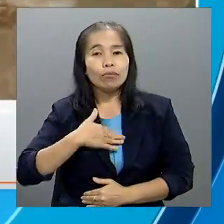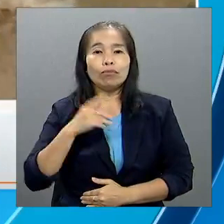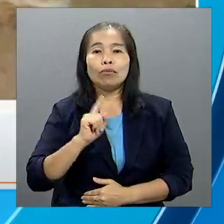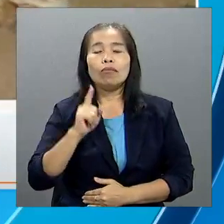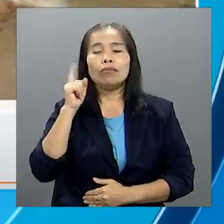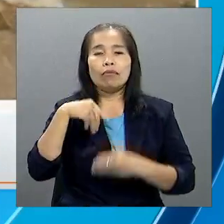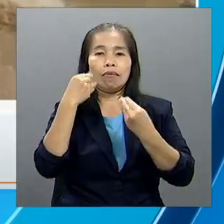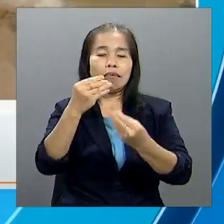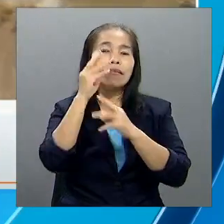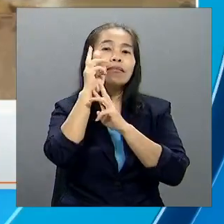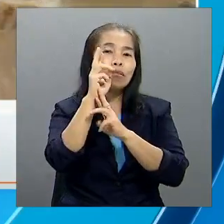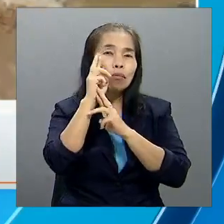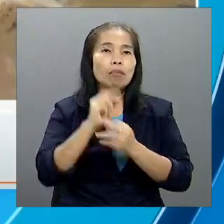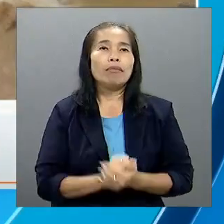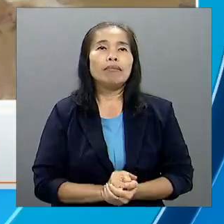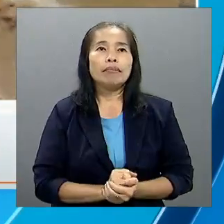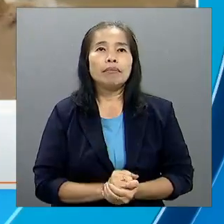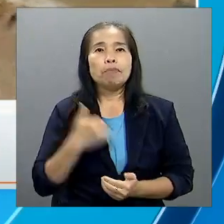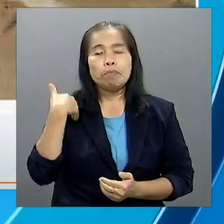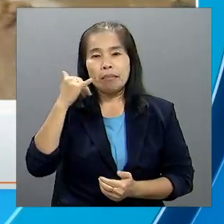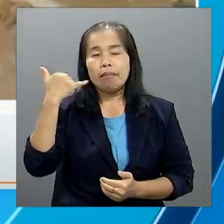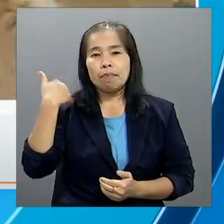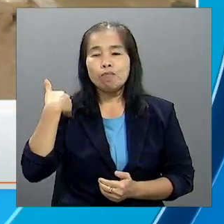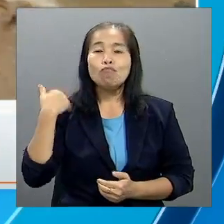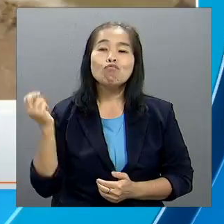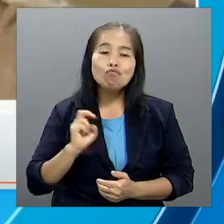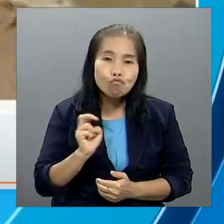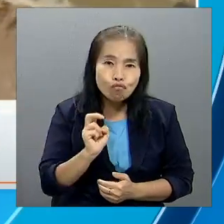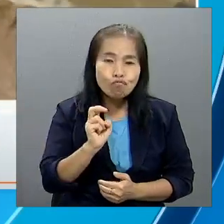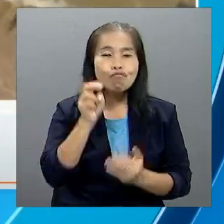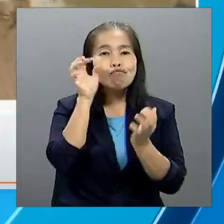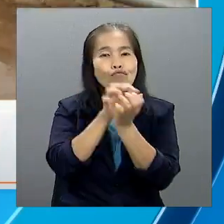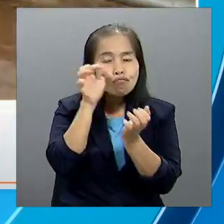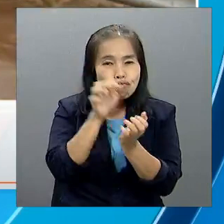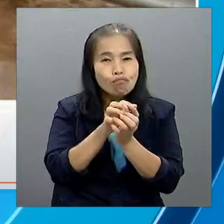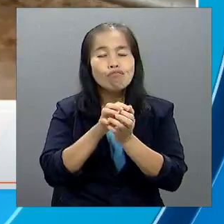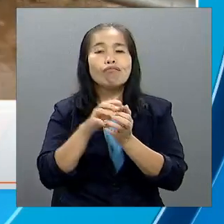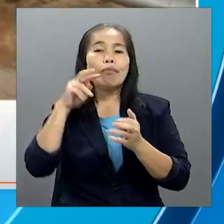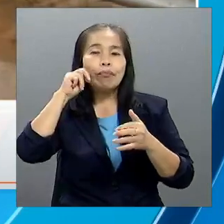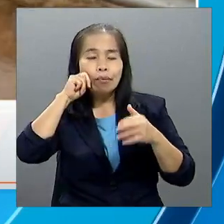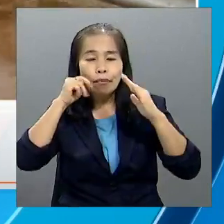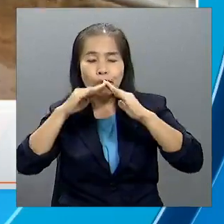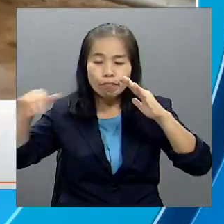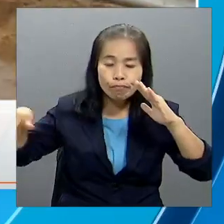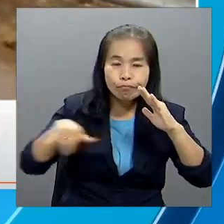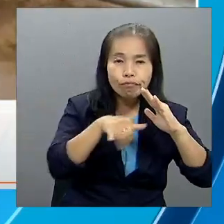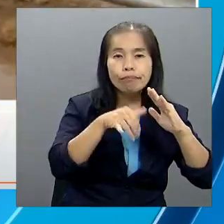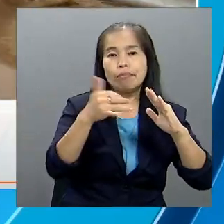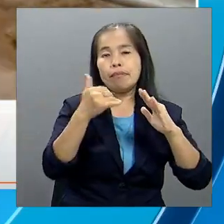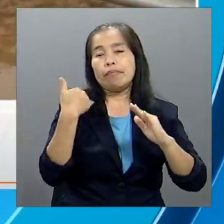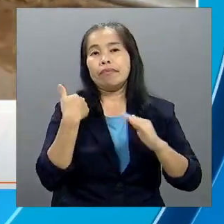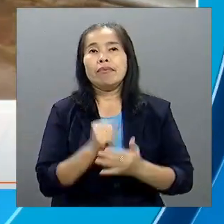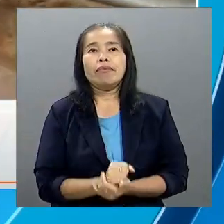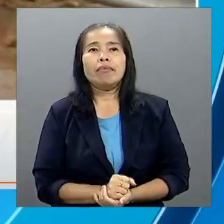คะจะมีอาจจะมีสัตว์เลื้อยคลานเข้ามาอยู่เป็นเพื่อนเนี่ยนะคะ มันก็หนีน้ำเหมือนก ัน ใช่ค่ะใช่ค่ะ ครับเมื่อกี้นี้คุณสิริวัลพูด